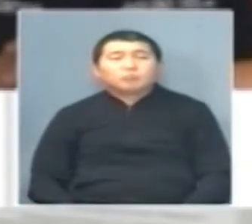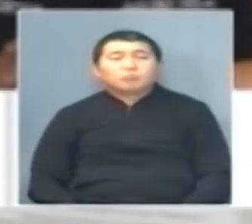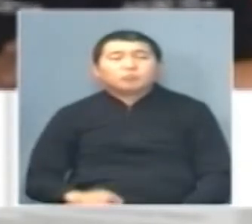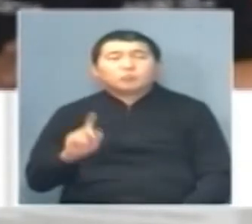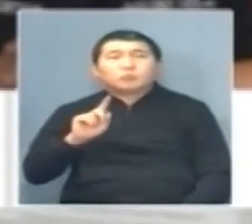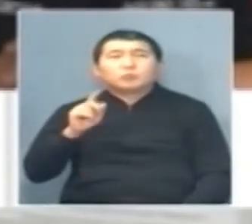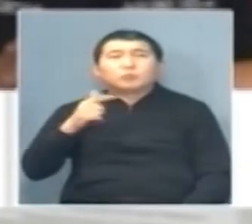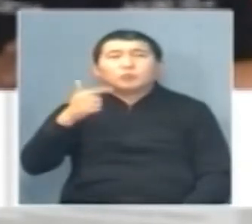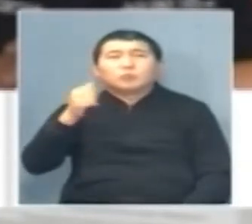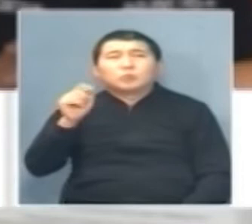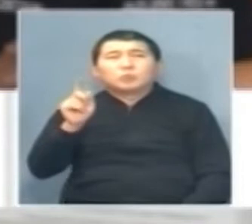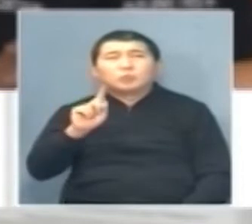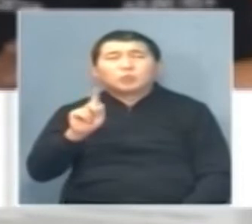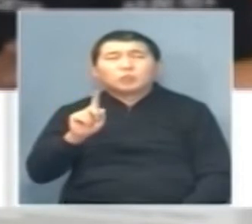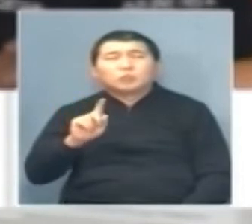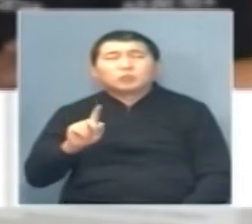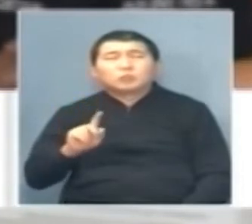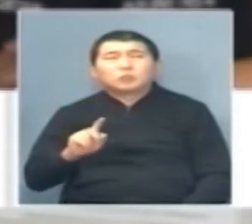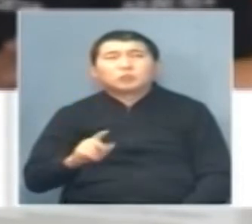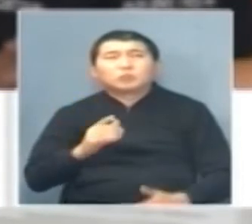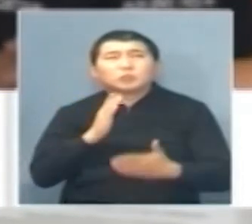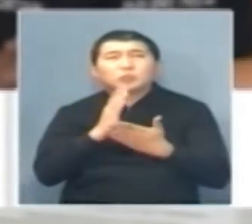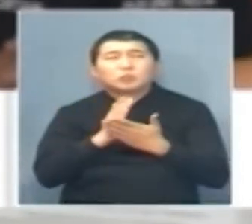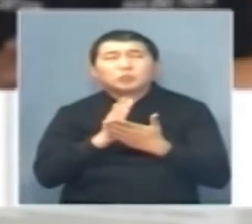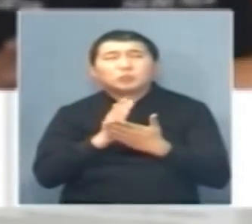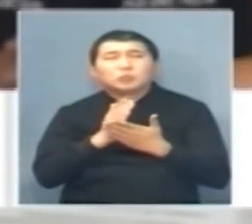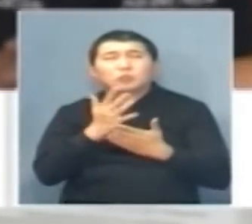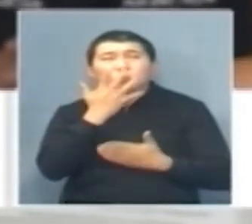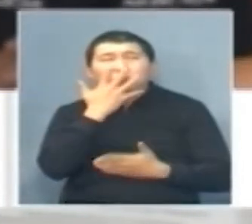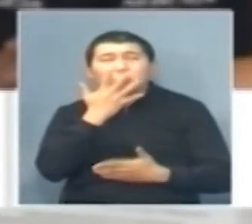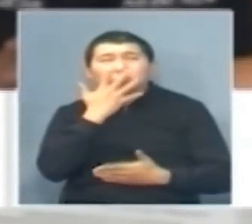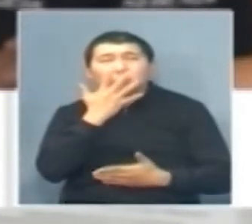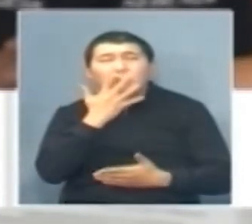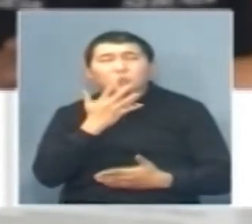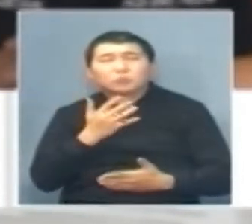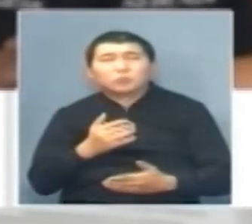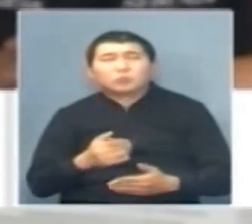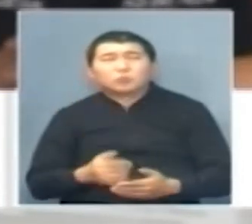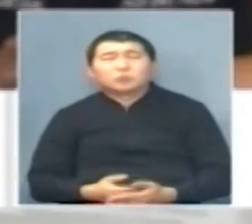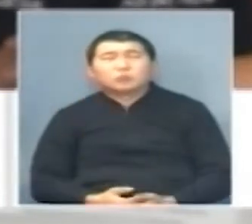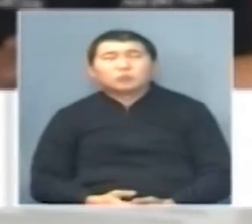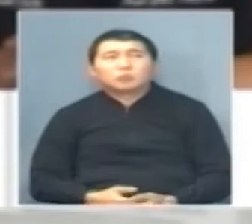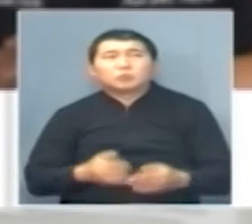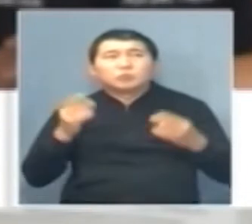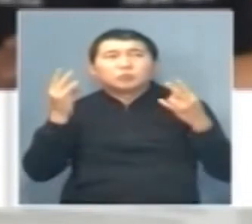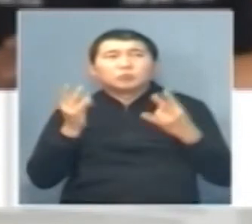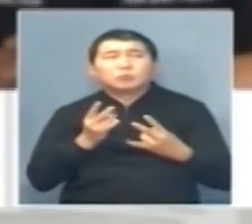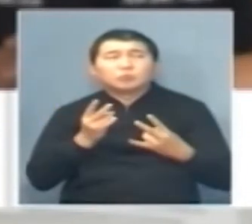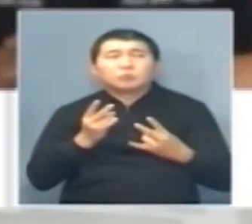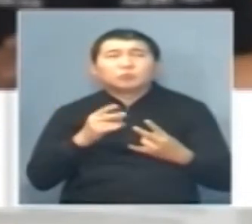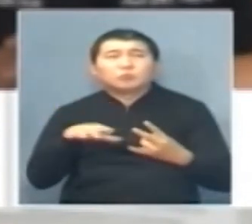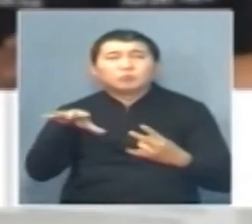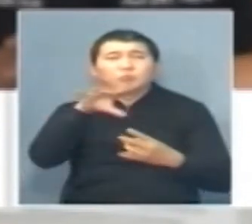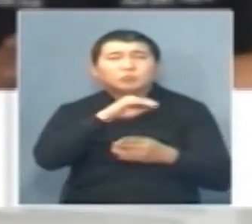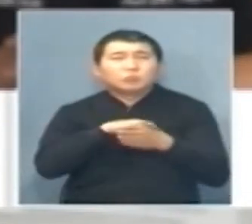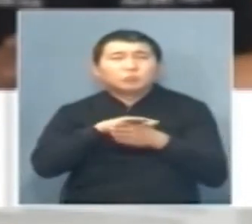газ выделяется, да, то есть если появился запах дыма в жилом доме, то необходимо эвакуироваться всем